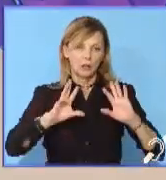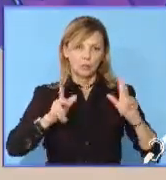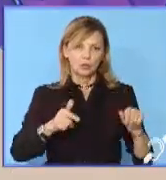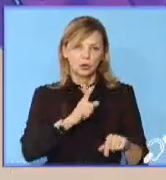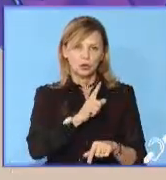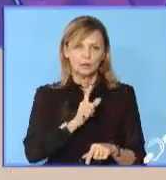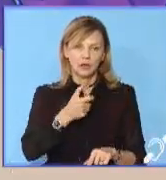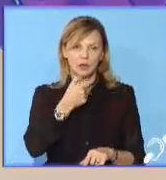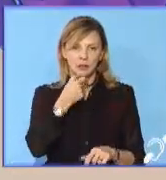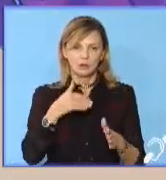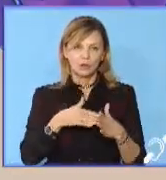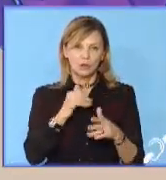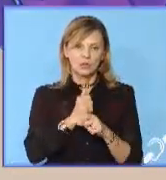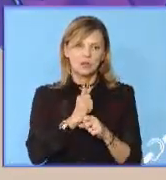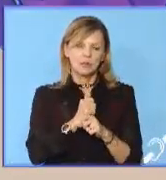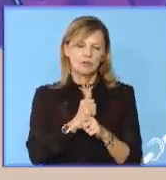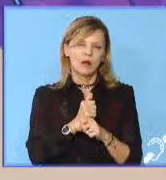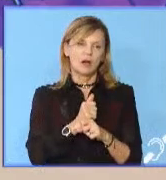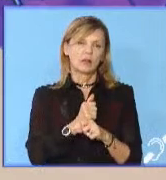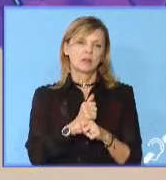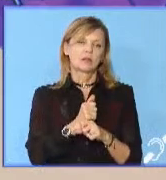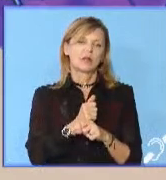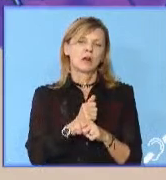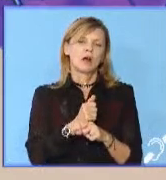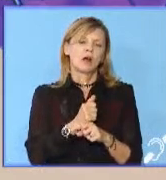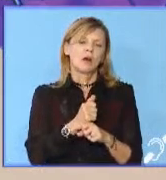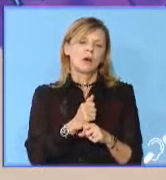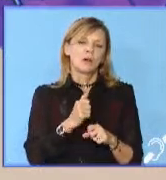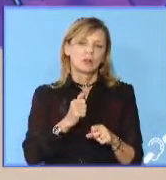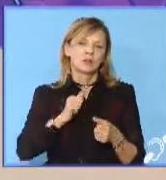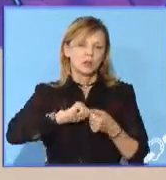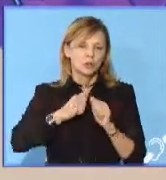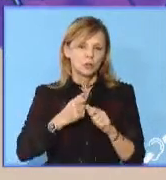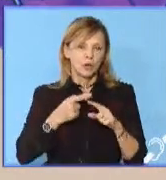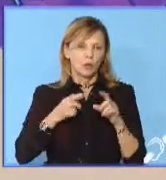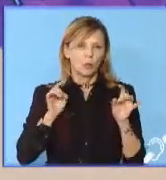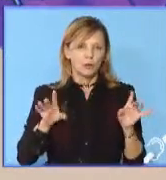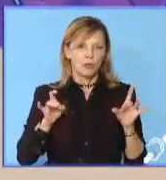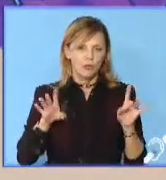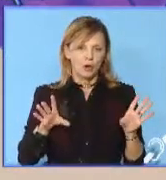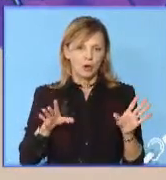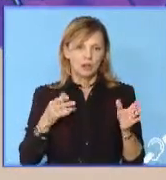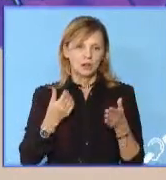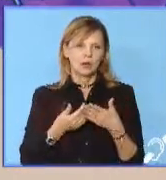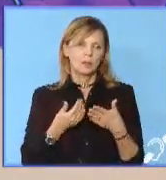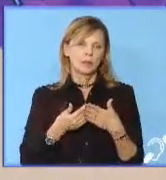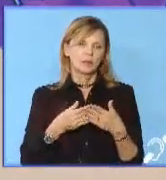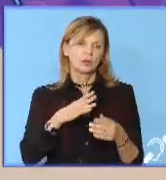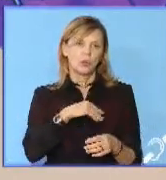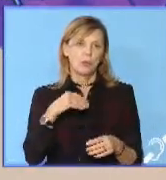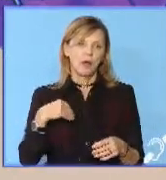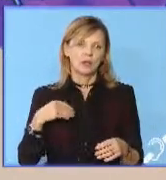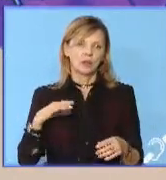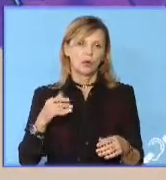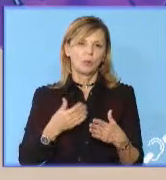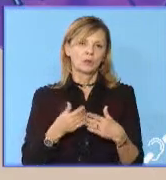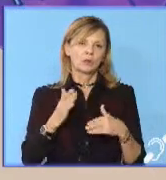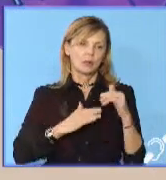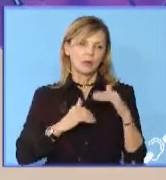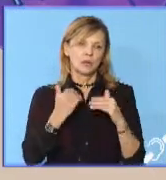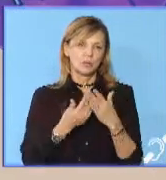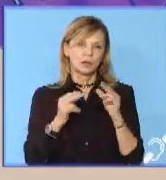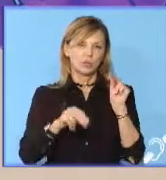Agricultorii an de an trebuie să facă față tuturor provocărilor pe care atât natura cât și condițiile socioeconomice le aduc. Pentru că pasiunea pentru